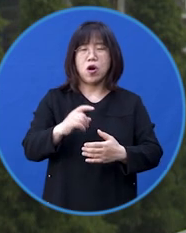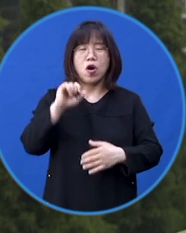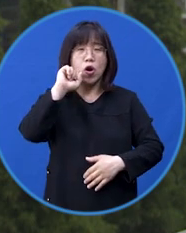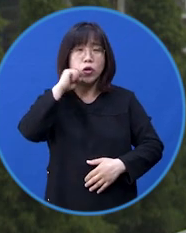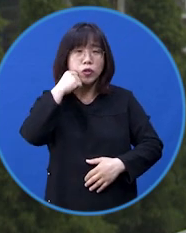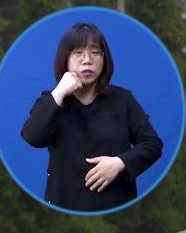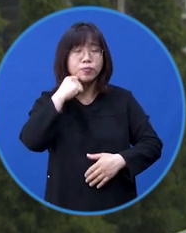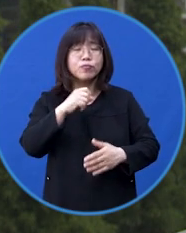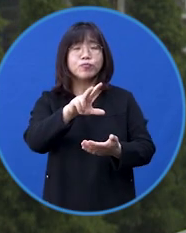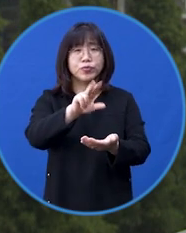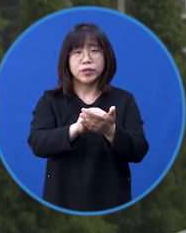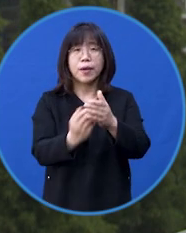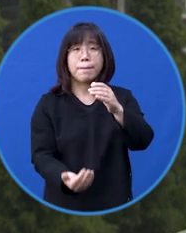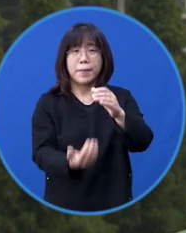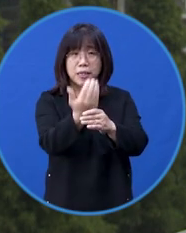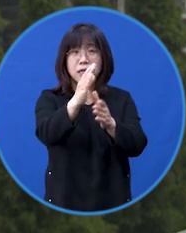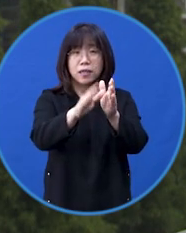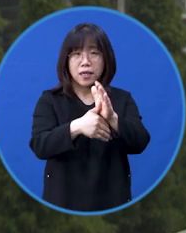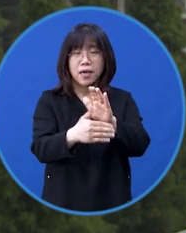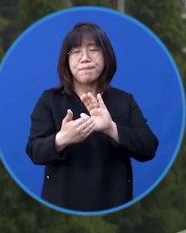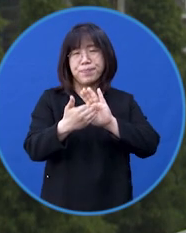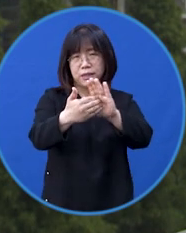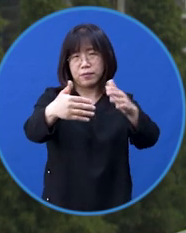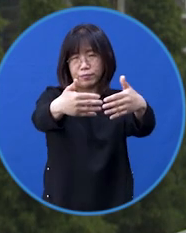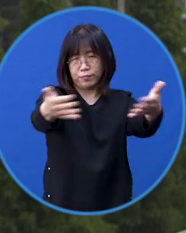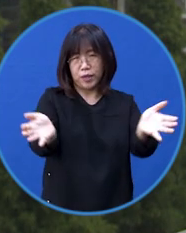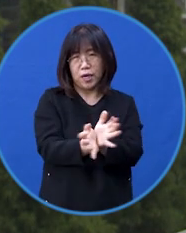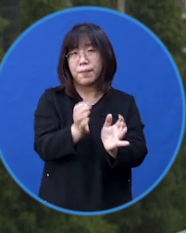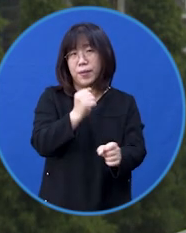주민피해 최소화를 목표하고 있습니다. 또한